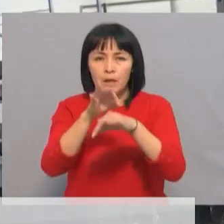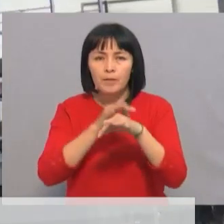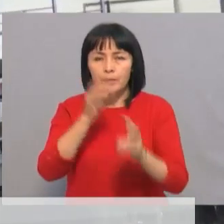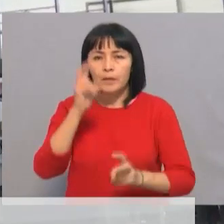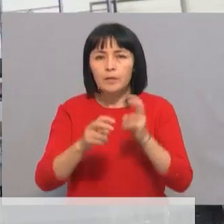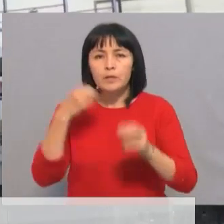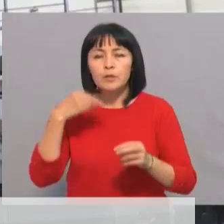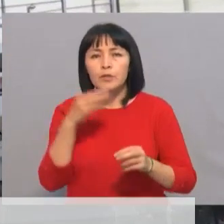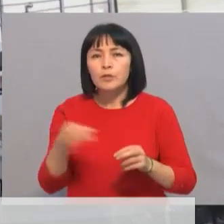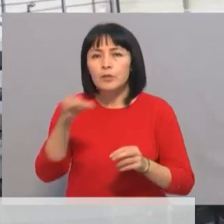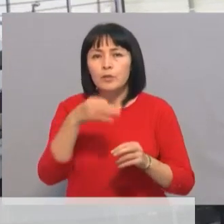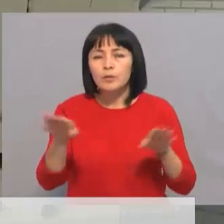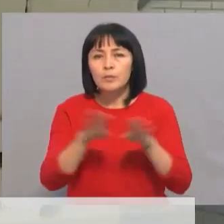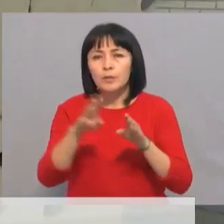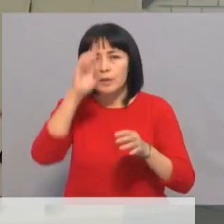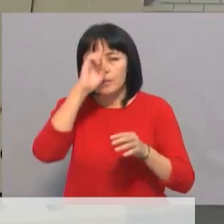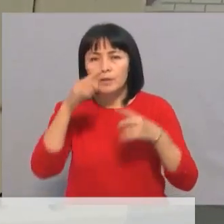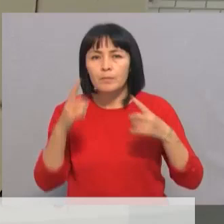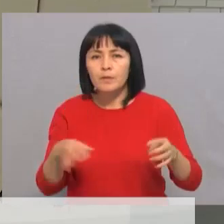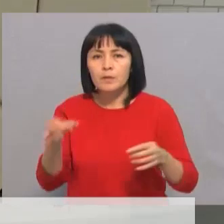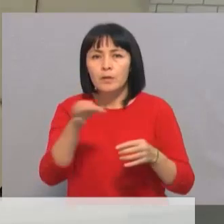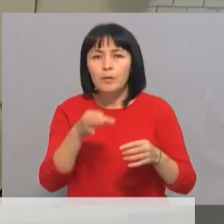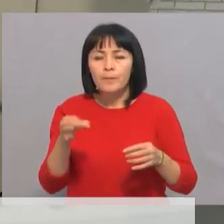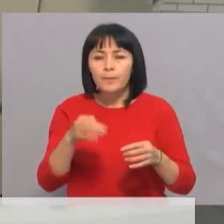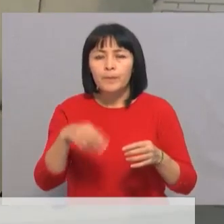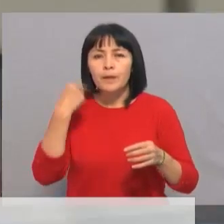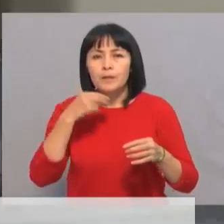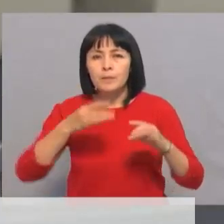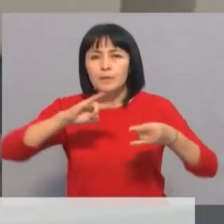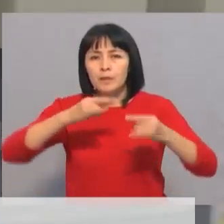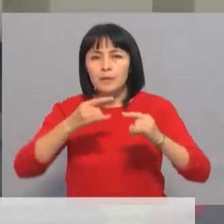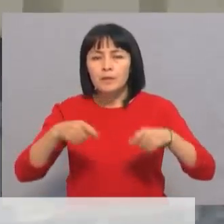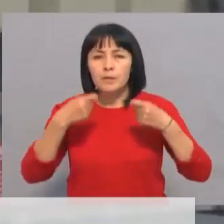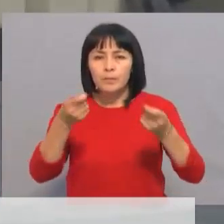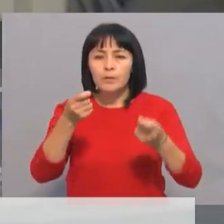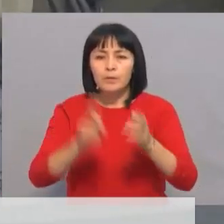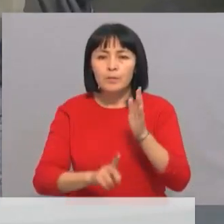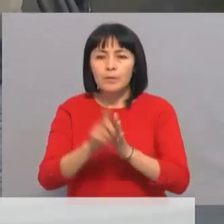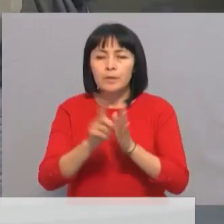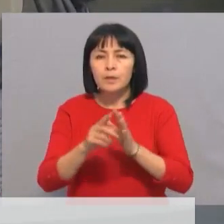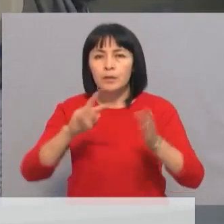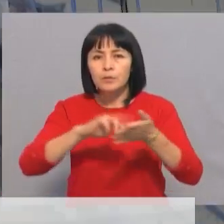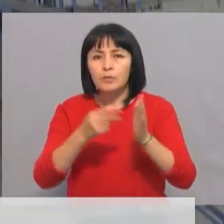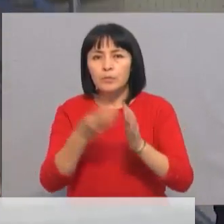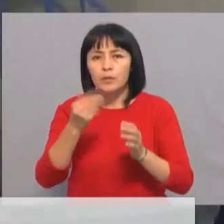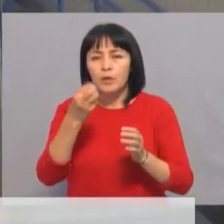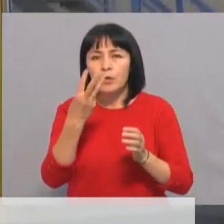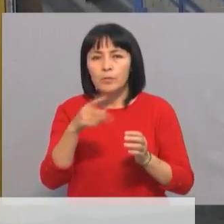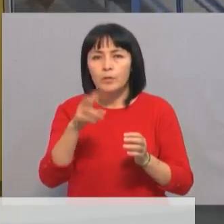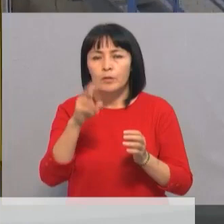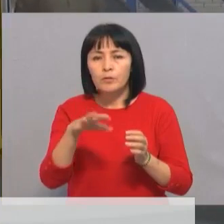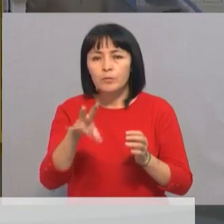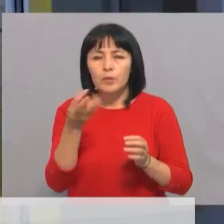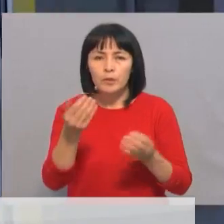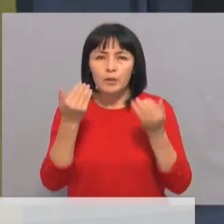zavut Türkistan oblısı men qatar elimizdin özge de aymaqtarına sapalı kirpiş men kamtuğa kirisip etken. Jobanın jalpı kını 3 milyar 200